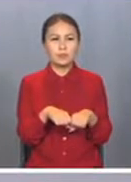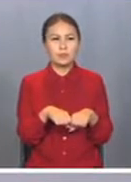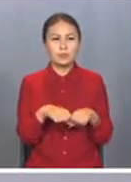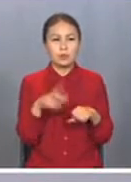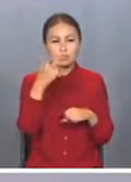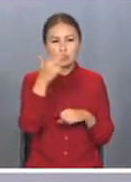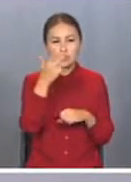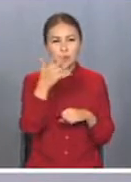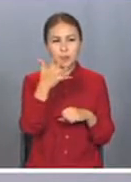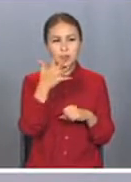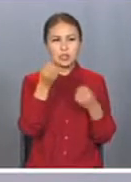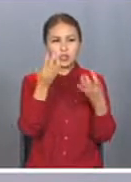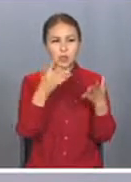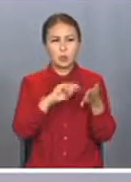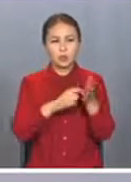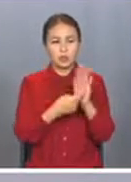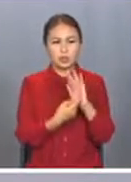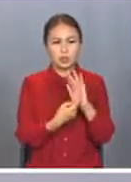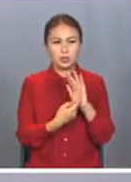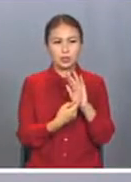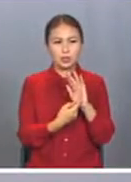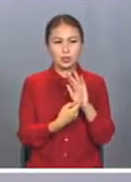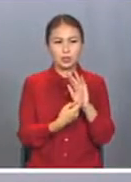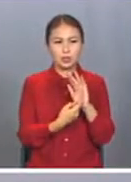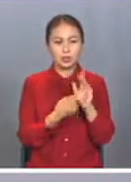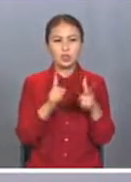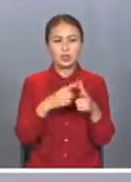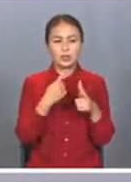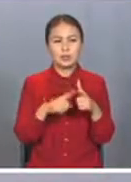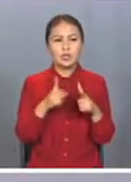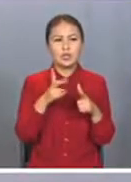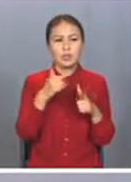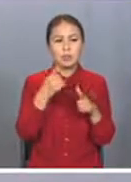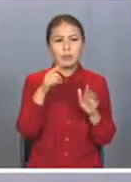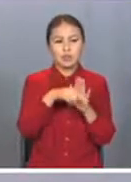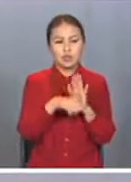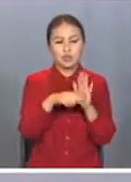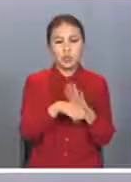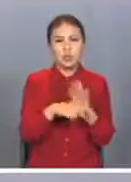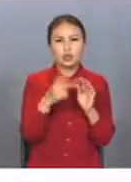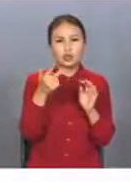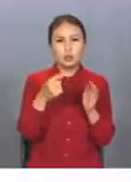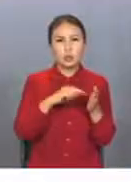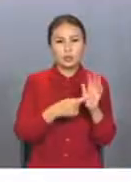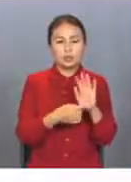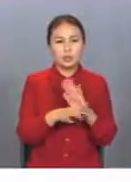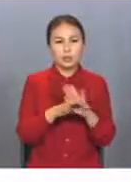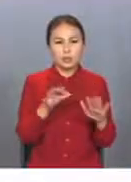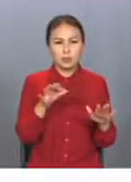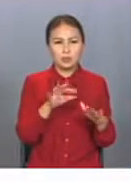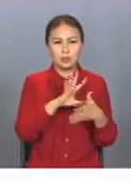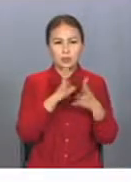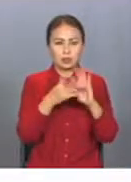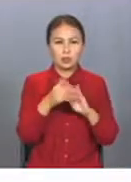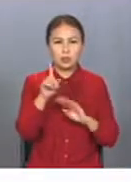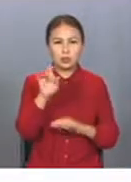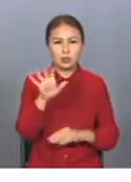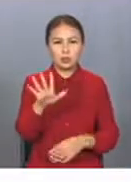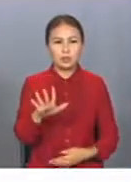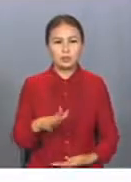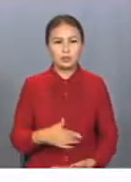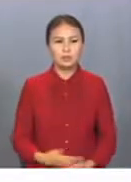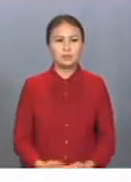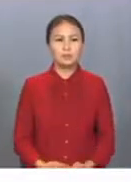35-тің жай көбейткіштері және 21-дің ішіндегі 3 көбейткішін аламыз. Сонымен бәрін көбейткен кезде 105